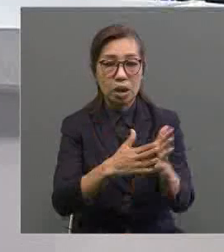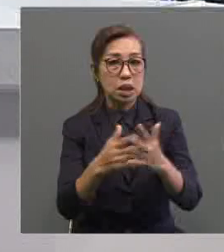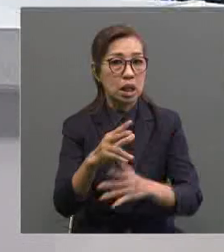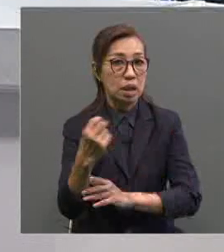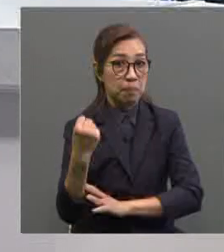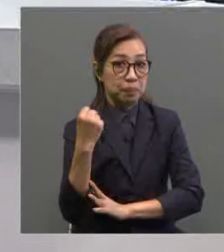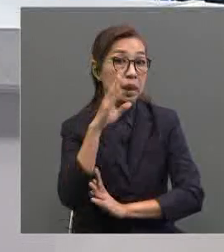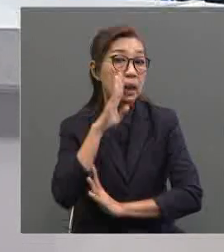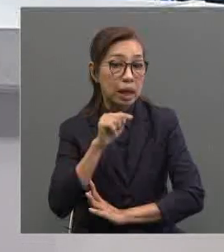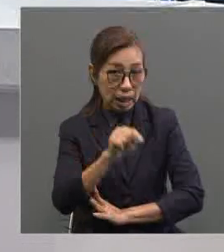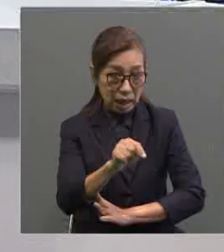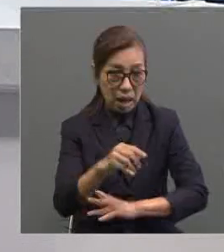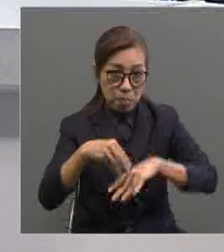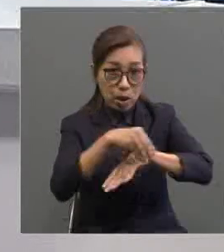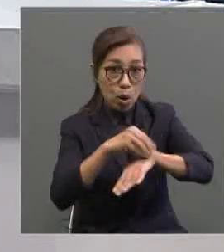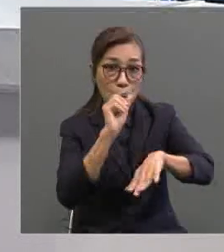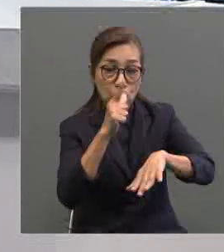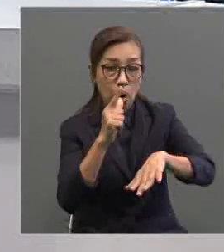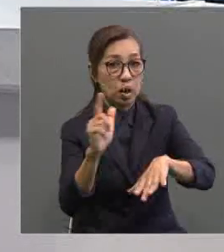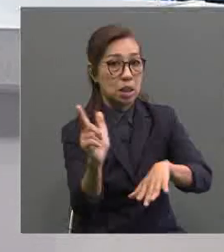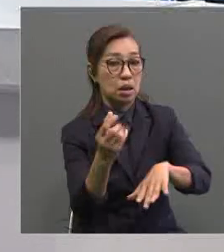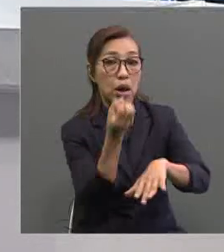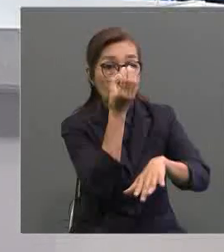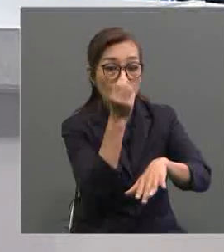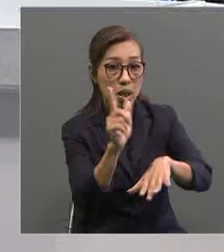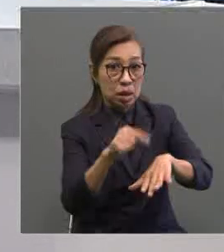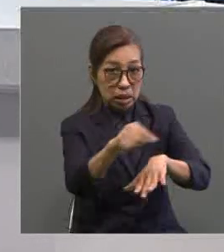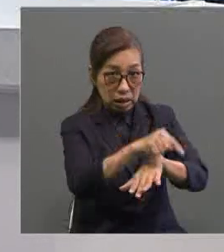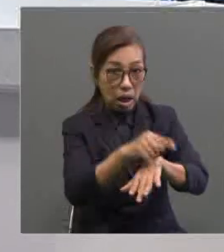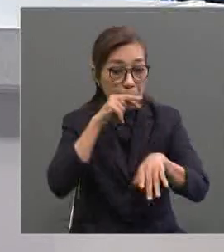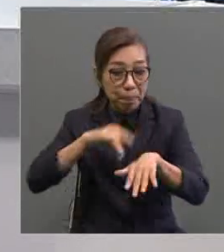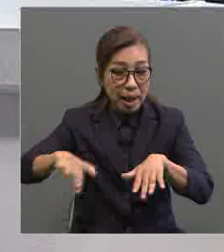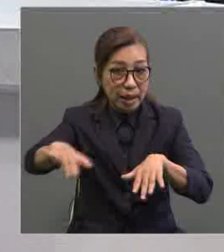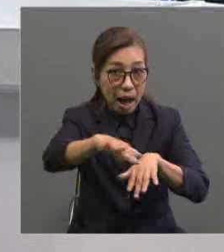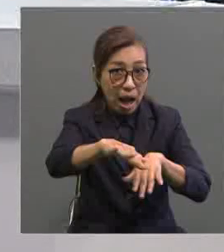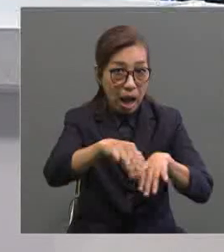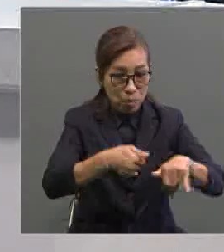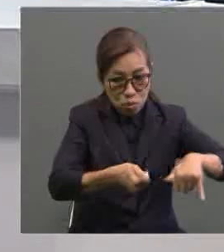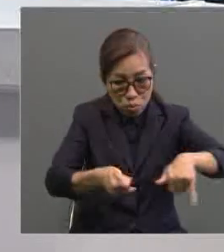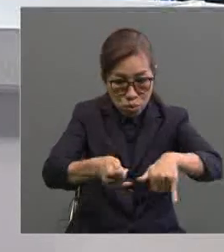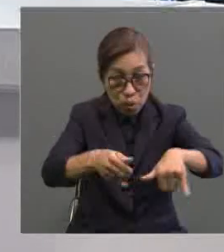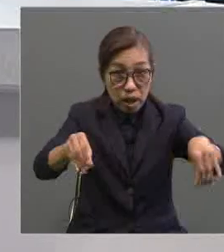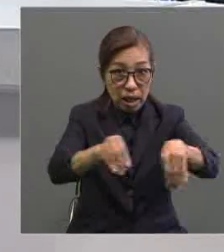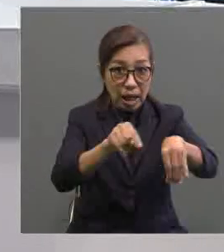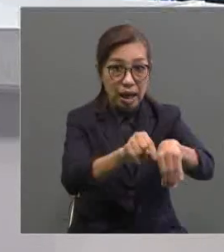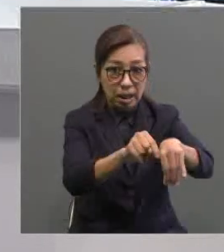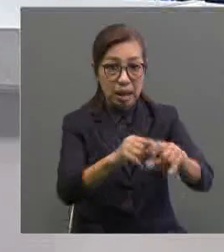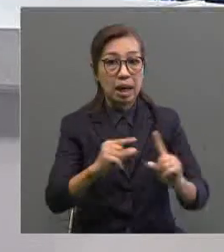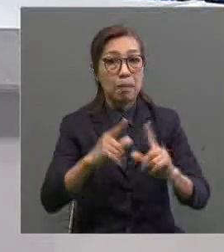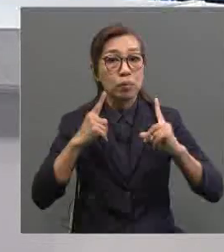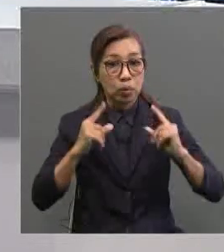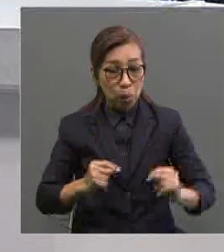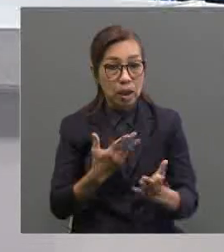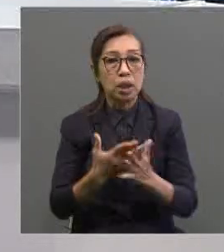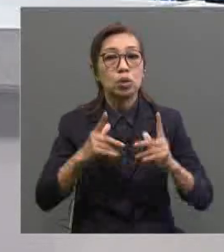เหลืองพาดขวางหางยาวอาศัยและหากินบริเวณใกล้น้ำตัวเงินตัวทองก็สามารถเรียก